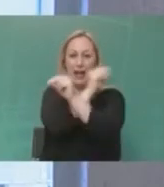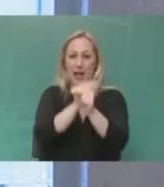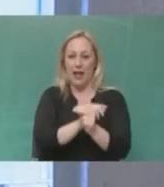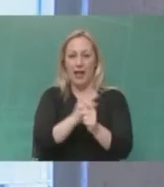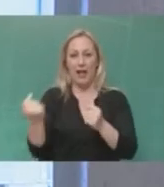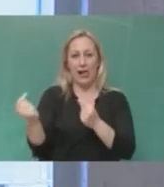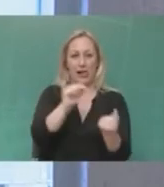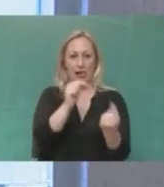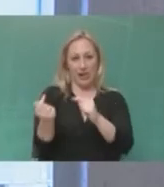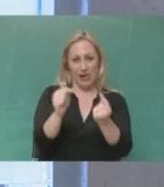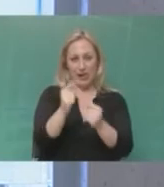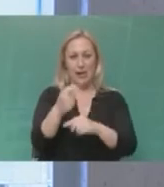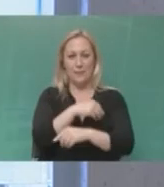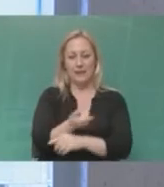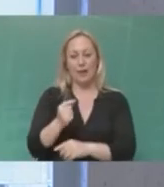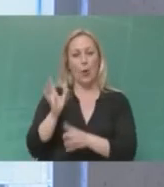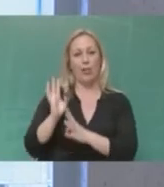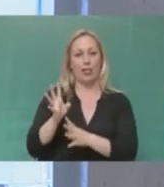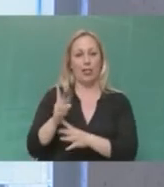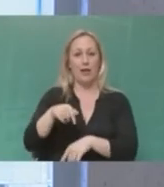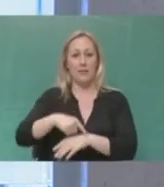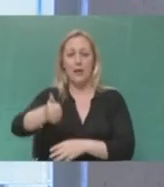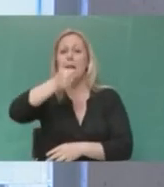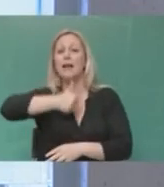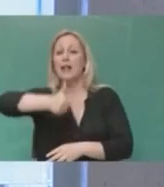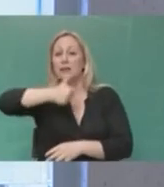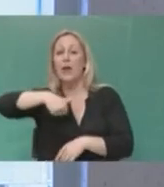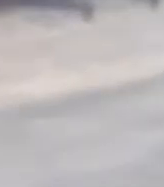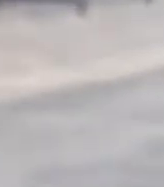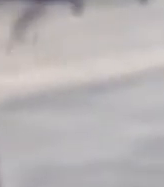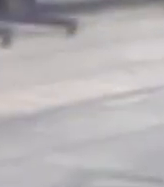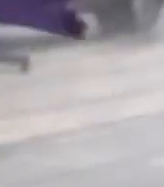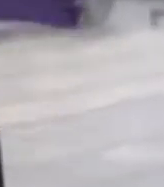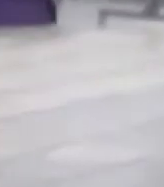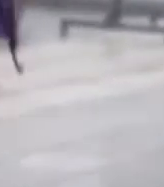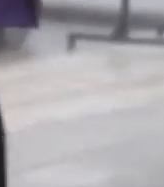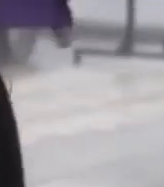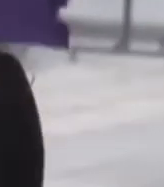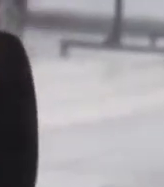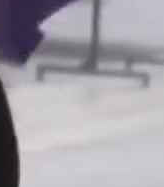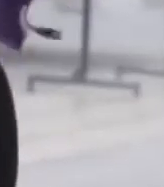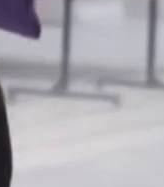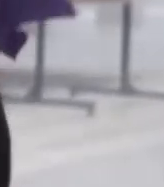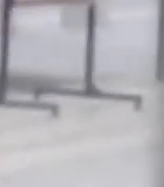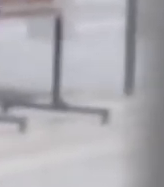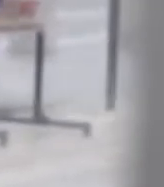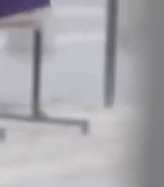μεταφράσανε σε ρεζίλι σίτι. Το ρεζίλι σίτις είναι ένα πρόγραμμα το οποίο έχει μέσα μια